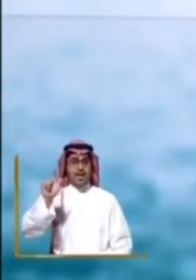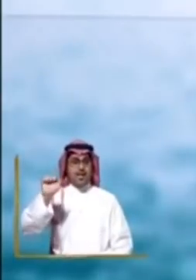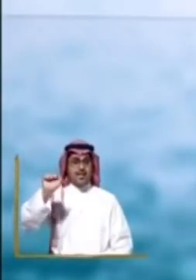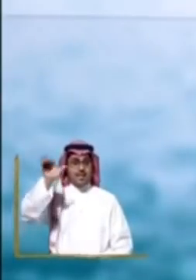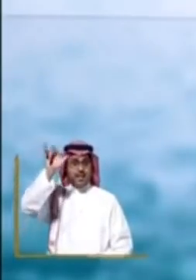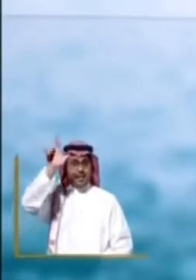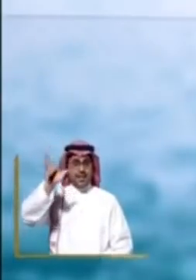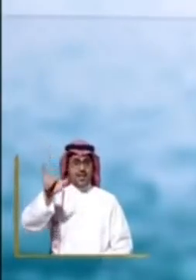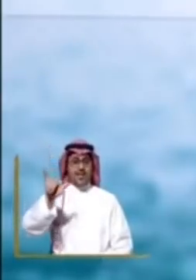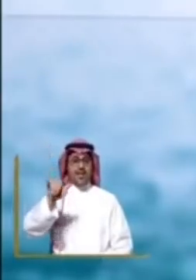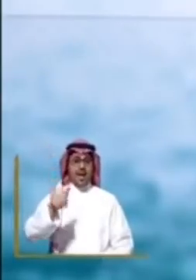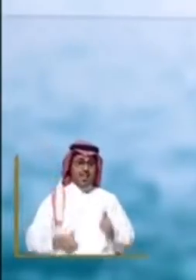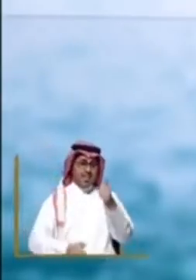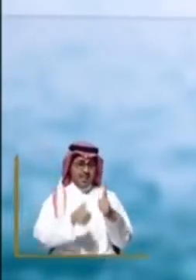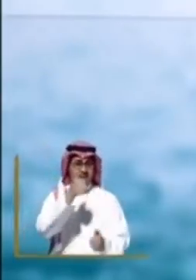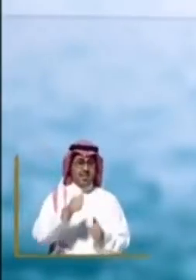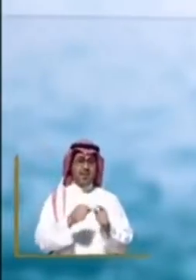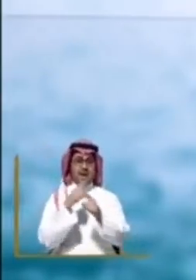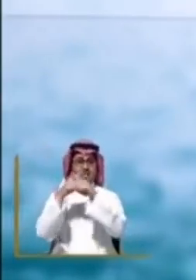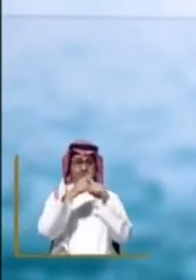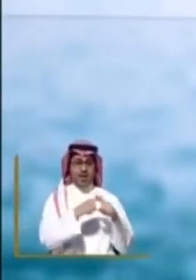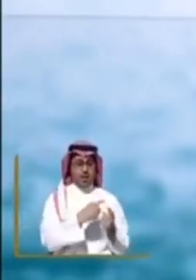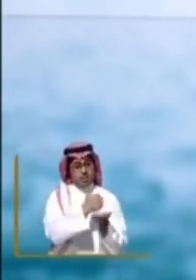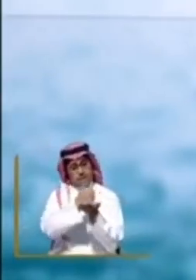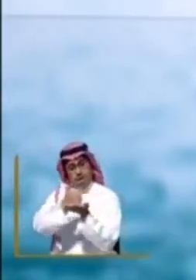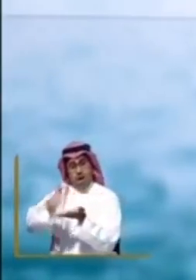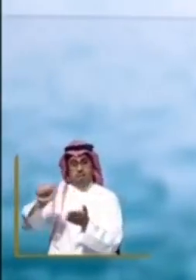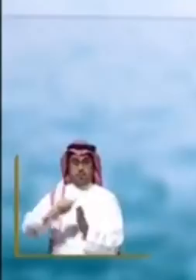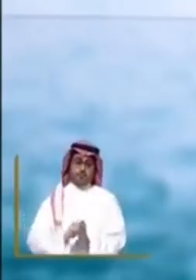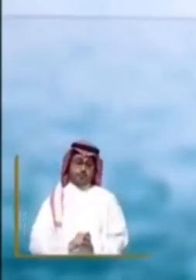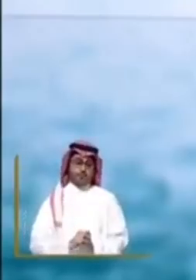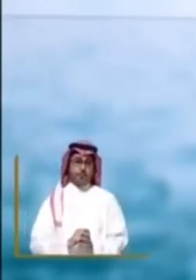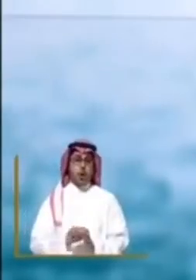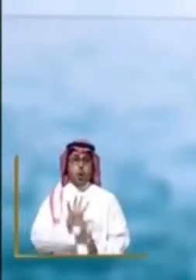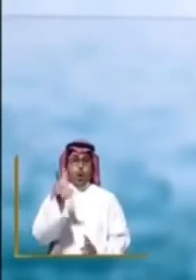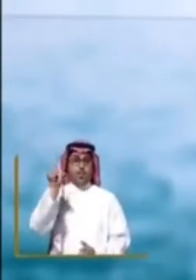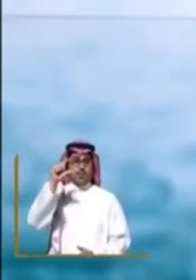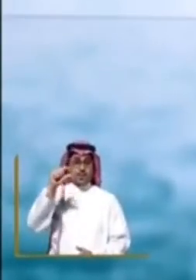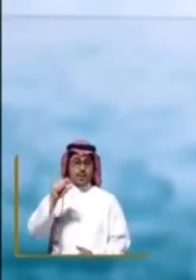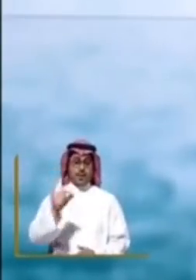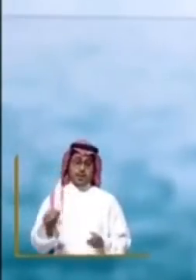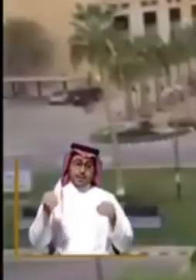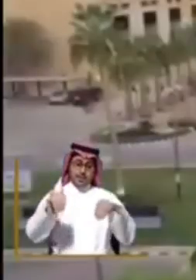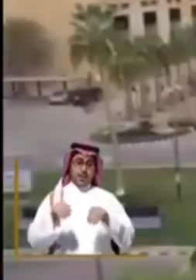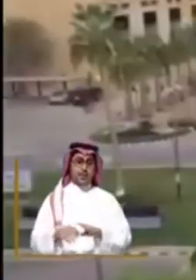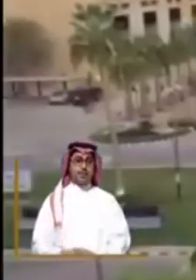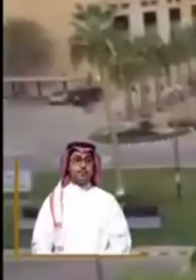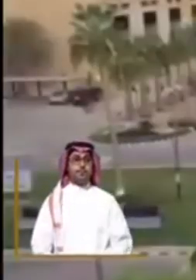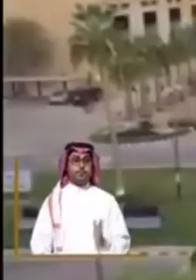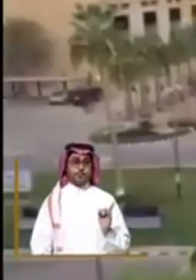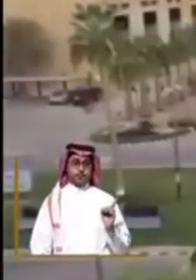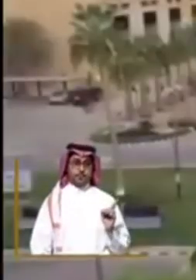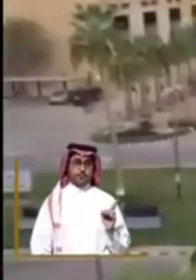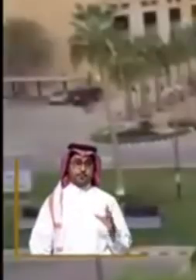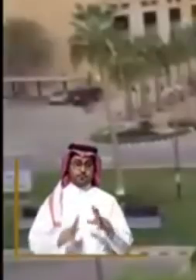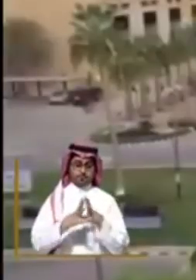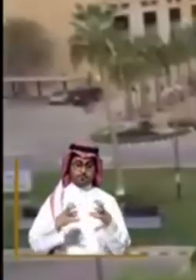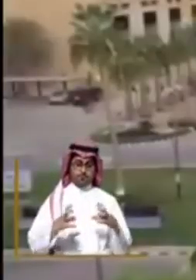زادت زمن الاختبار بمعدل 5 دقائق إضافية لكل قسم.